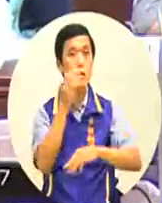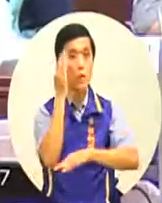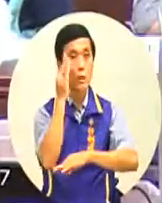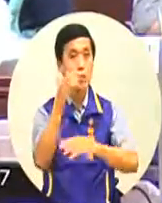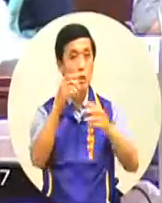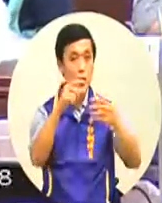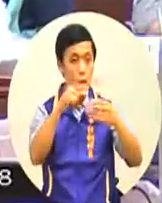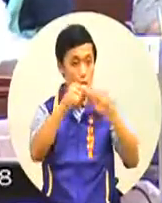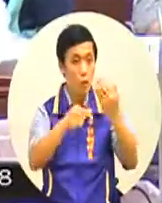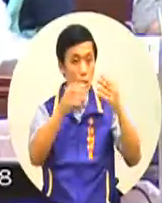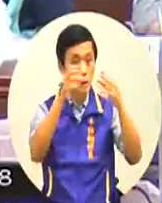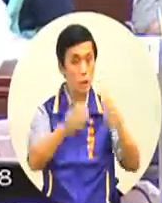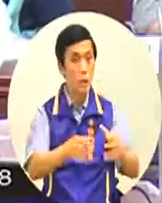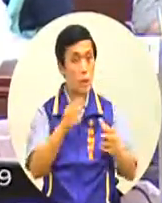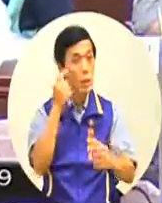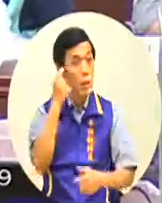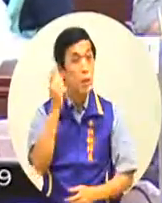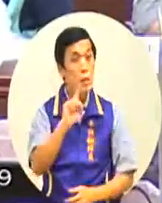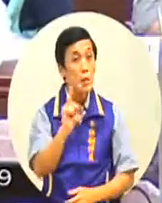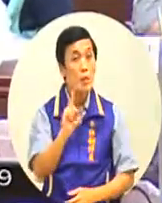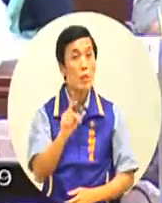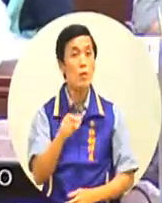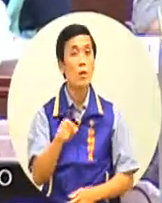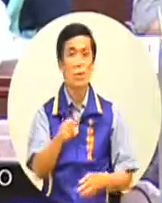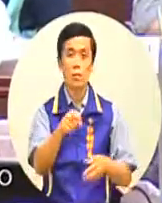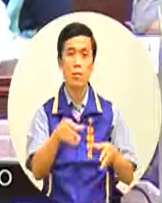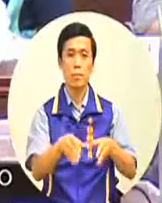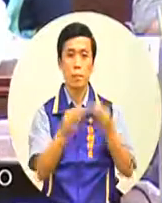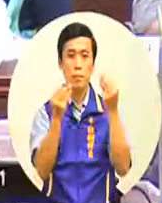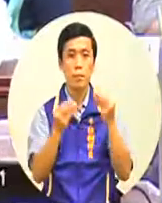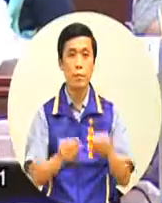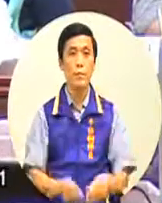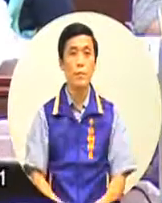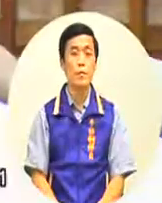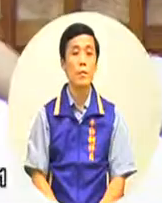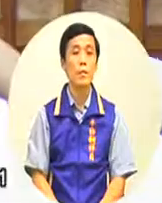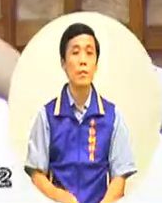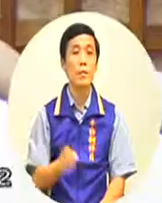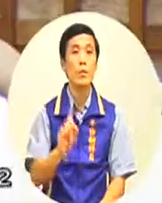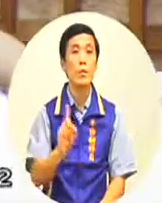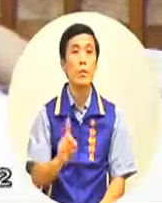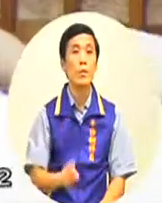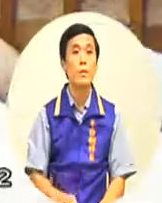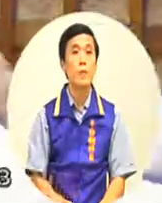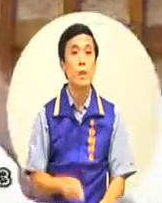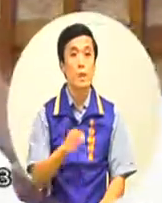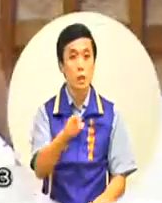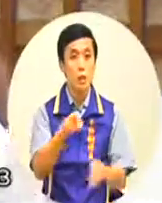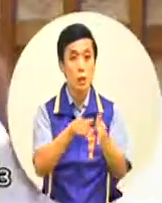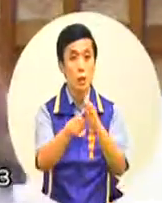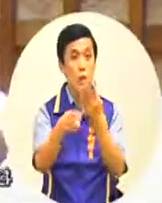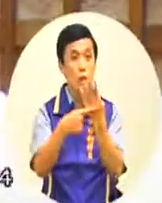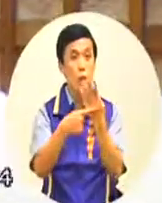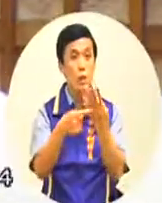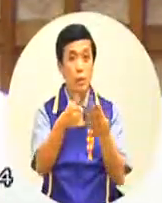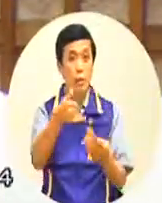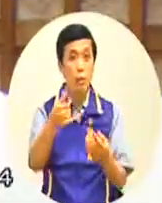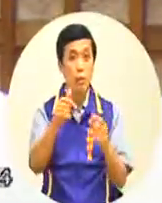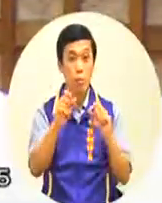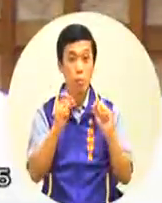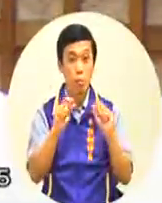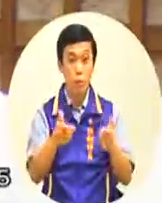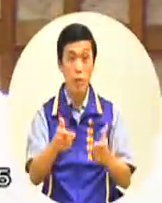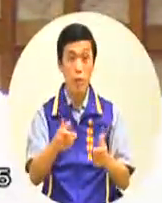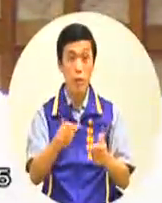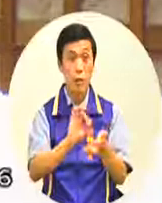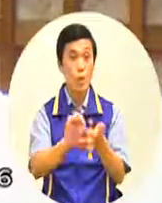有一些好 没有那个必要啦。因为你无专业的人，你要用迄个物件，我倒用了